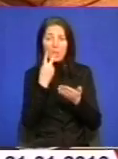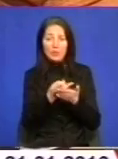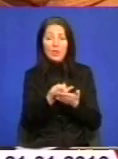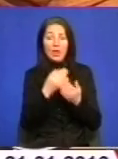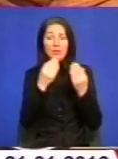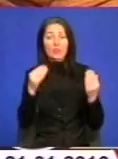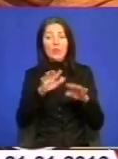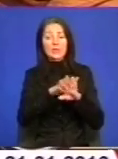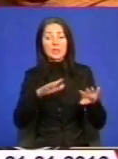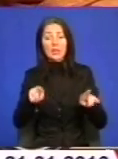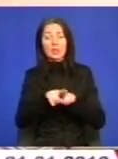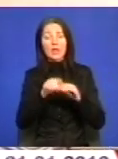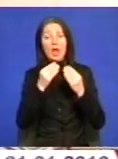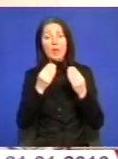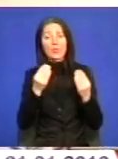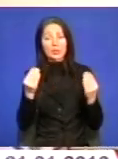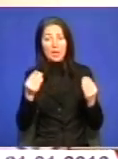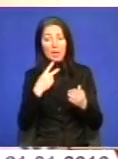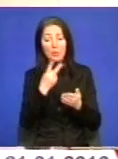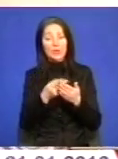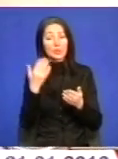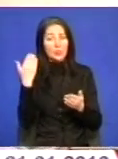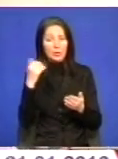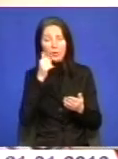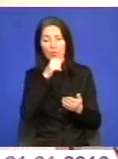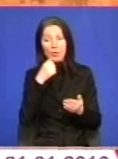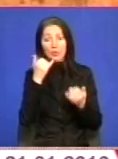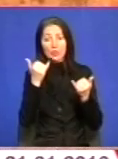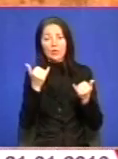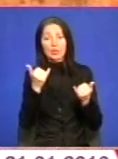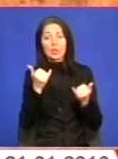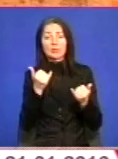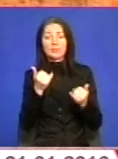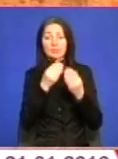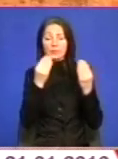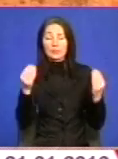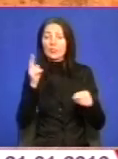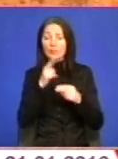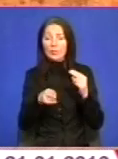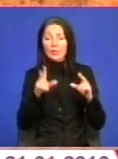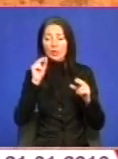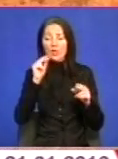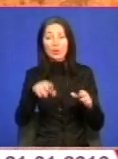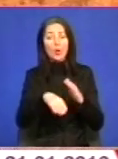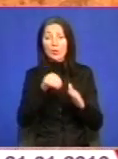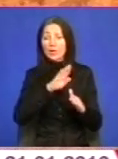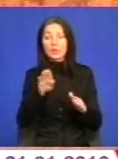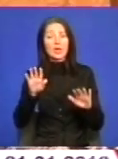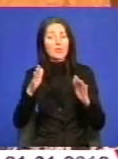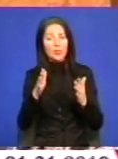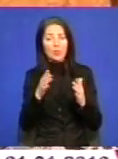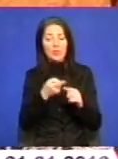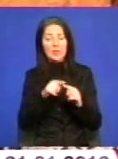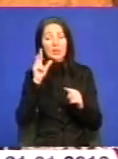починаючи з літа минулого року. Нинішня експозиція завершальна, а дату для її відкриття обрали не випадково.